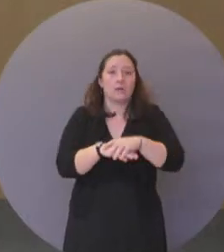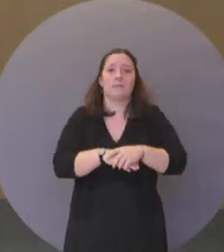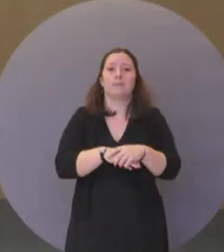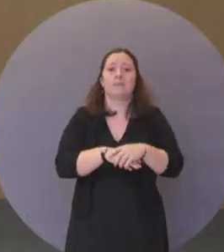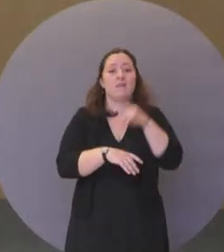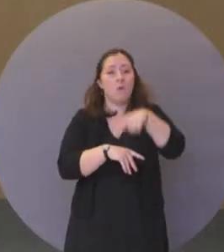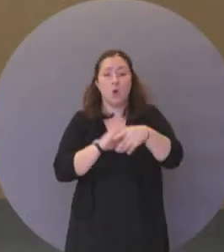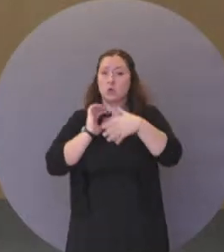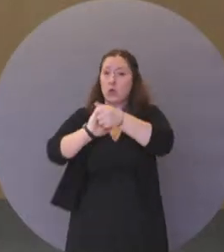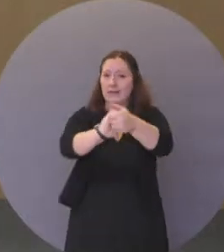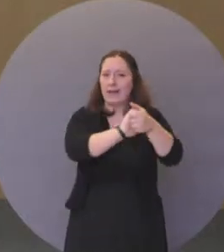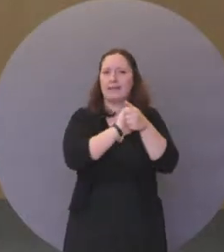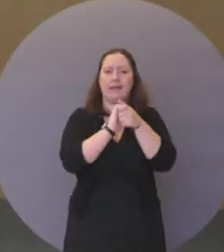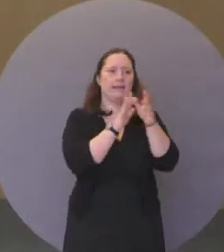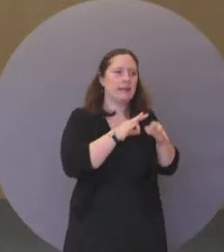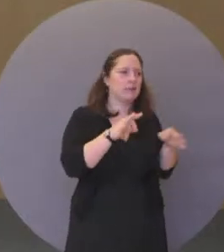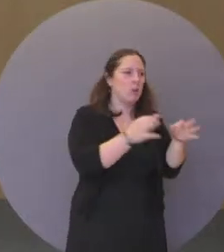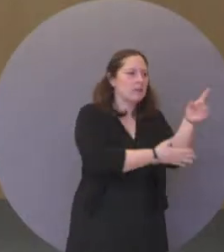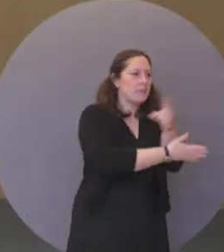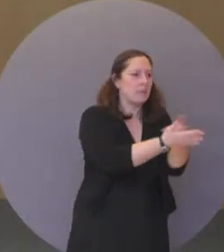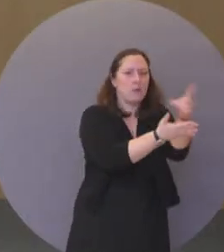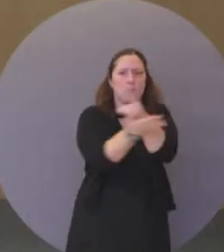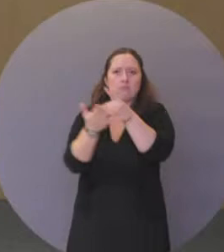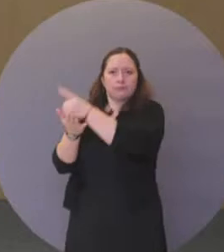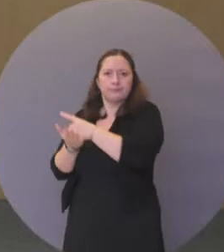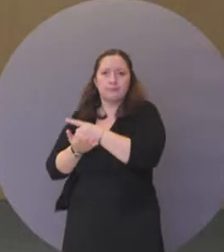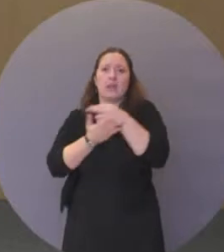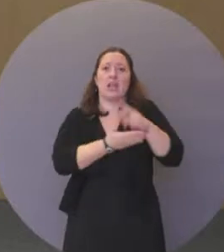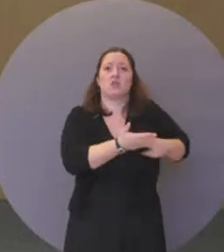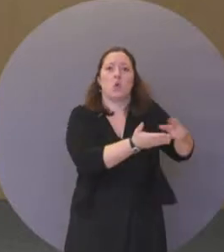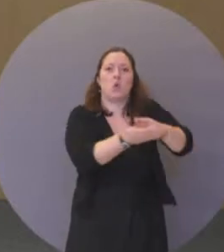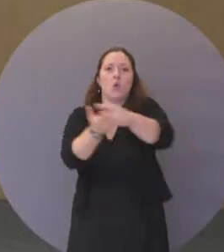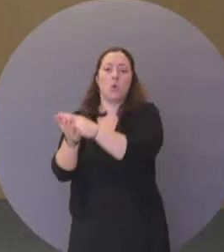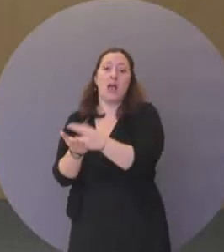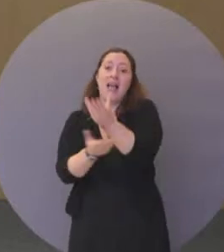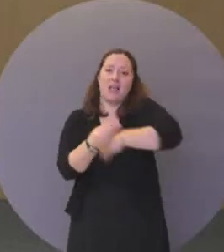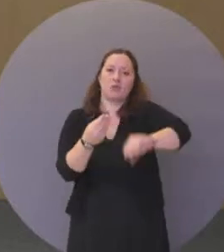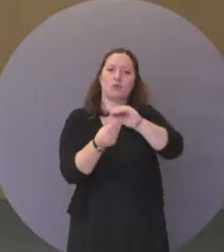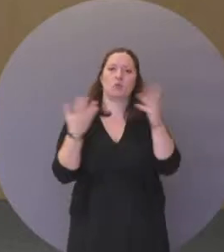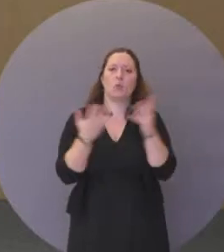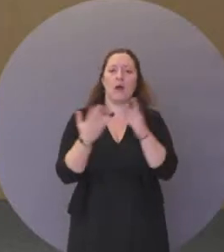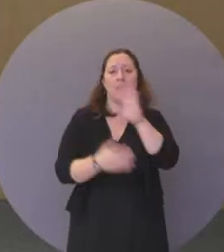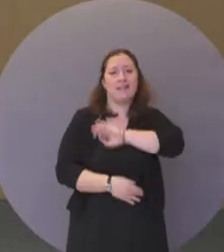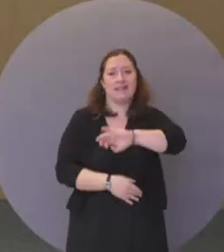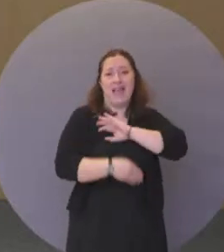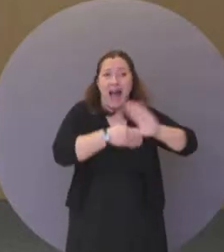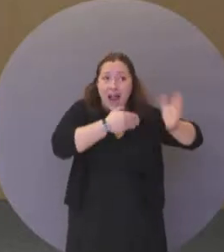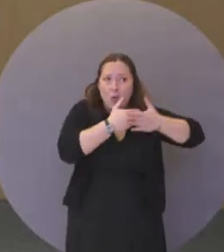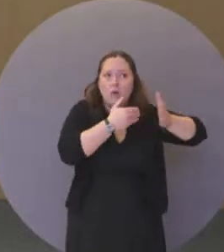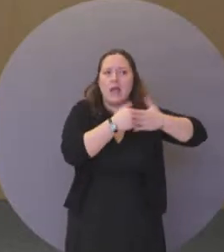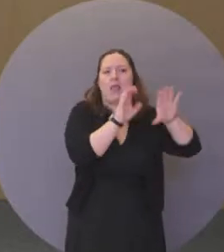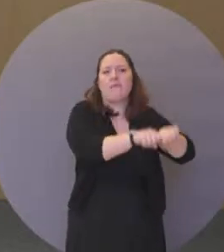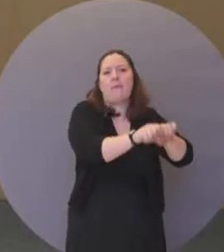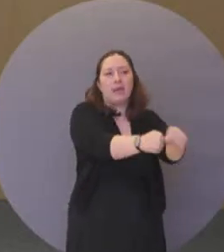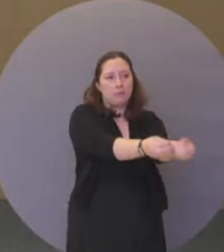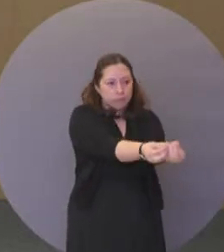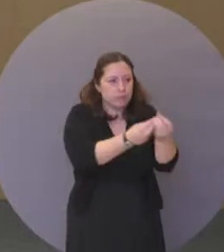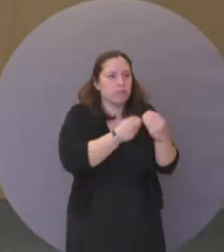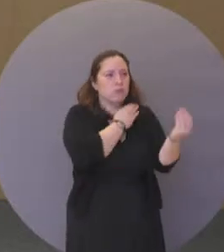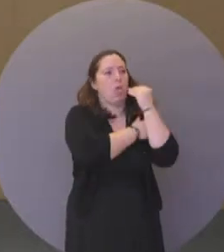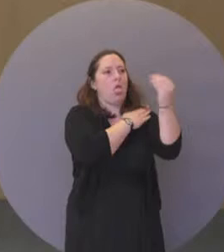solidarité entre les territoires mais permettant également l'émergence des circuits courts énergétiques les circuits courts et